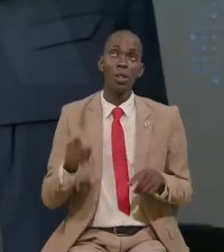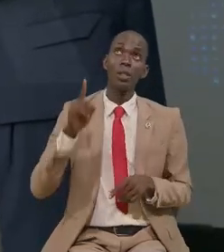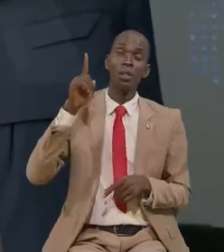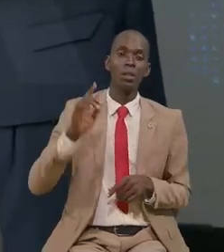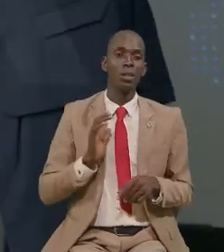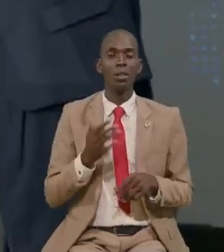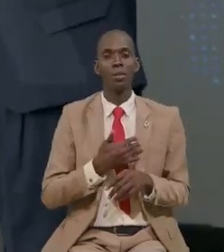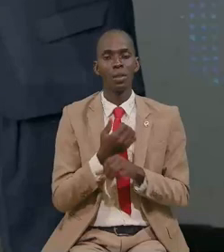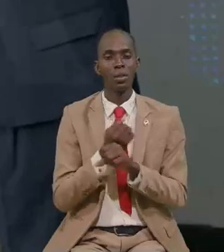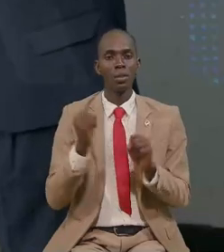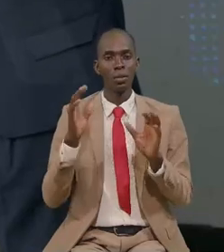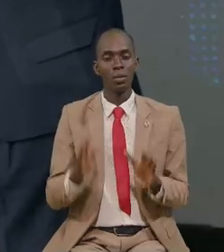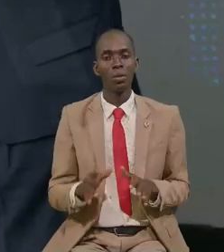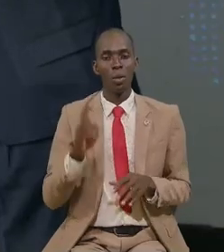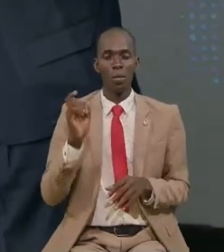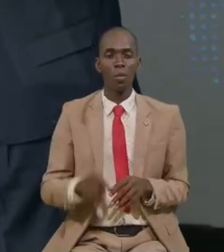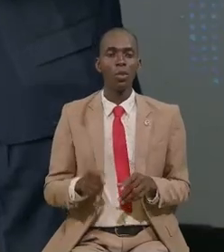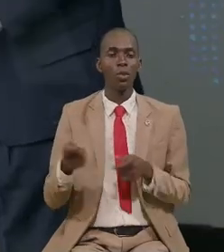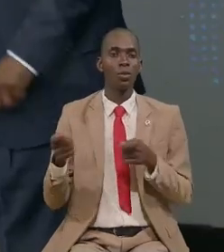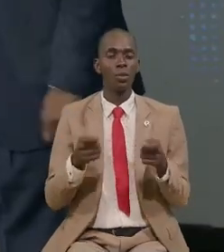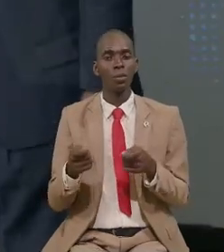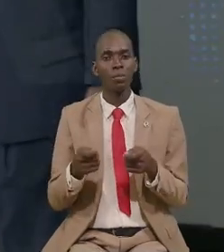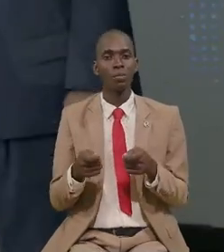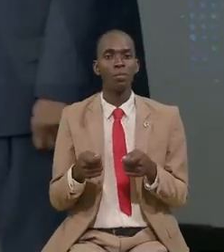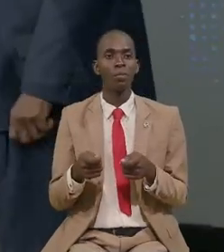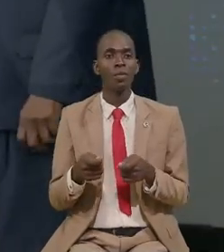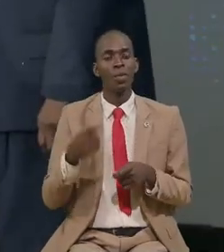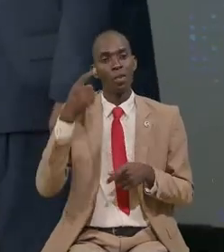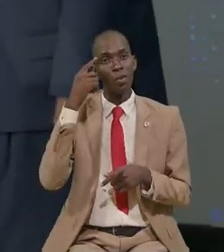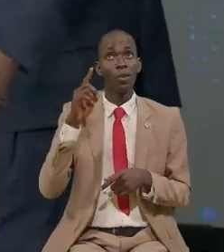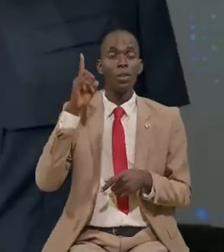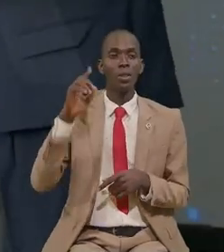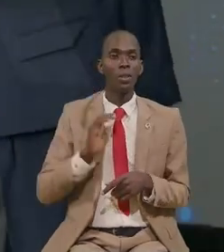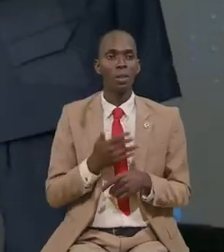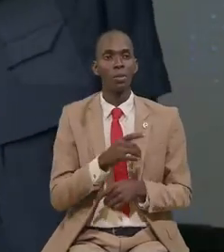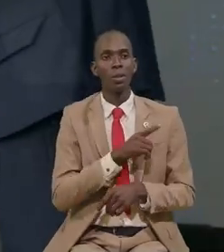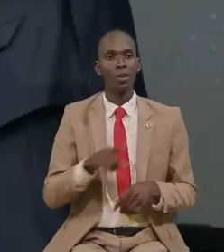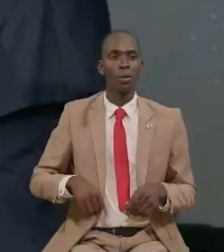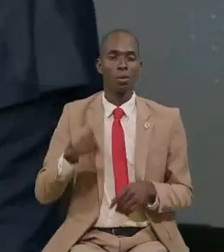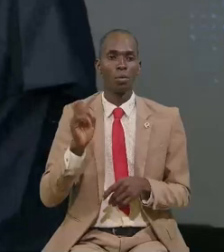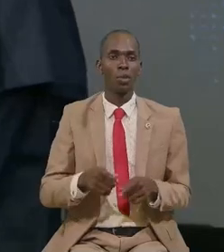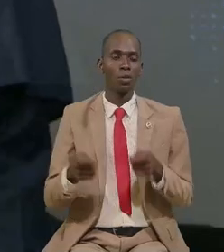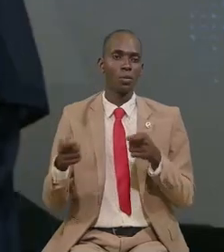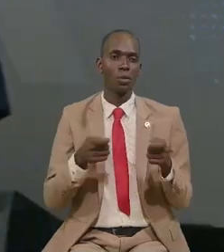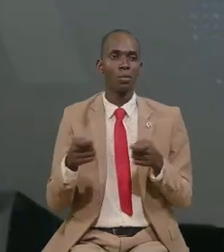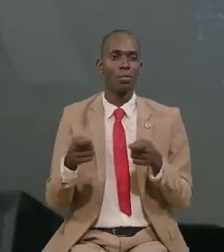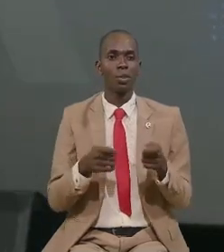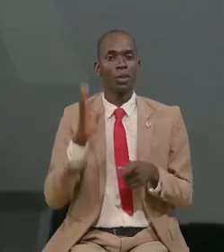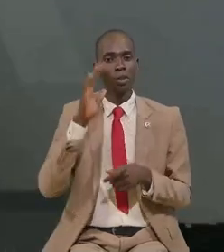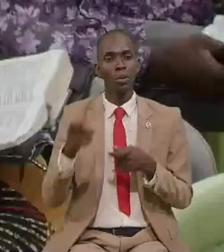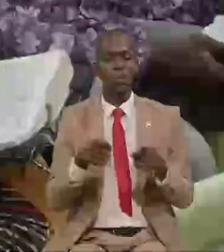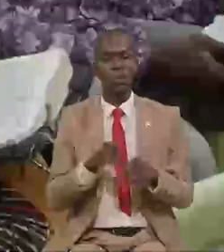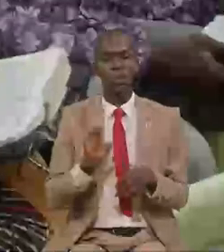Sauveur règne, car notre Seigneur doit régner. Il règnera dans ta